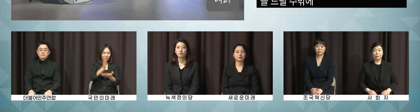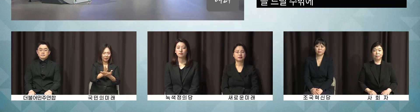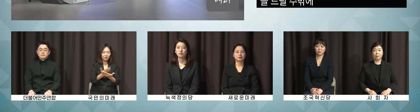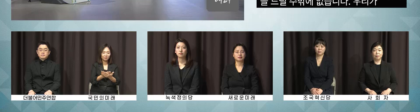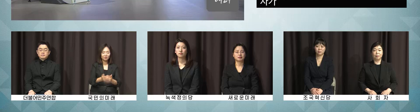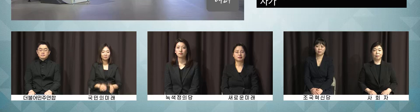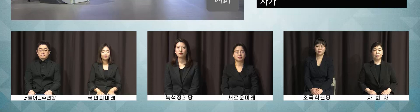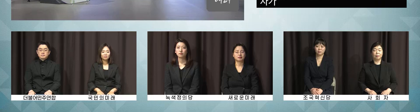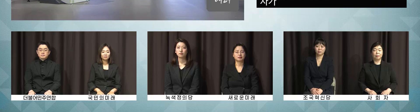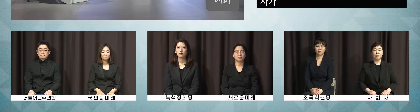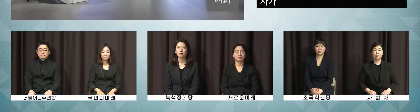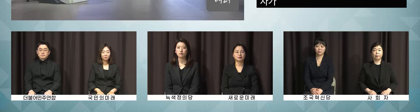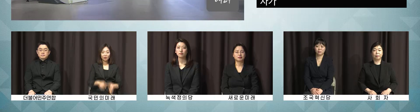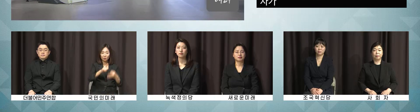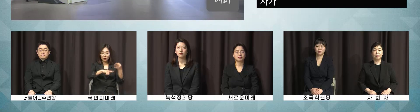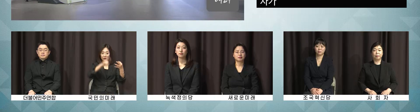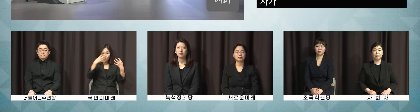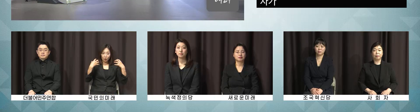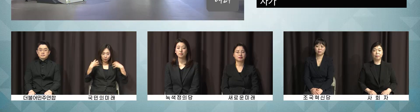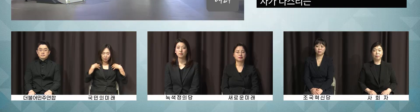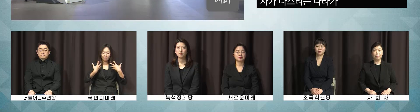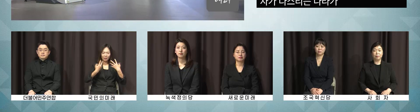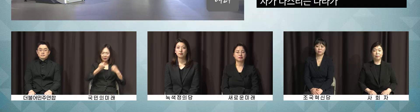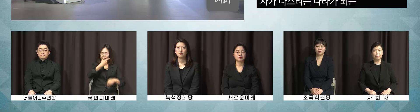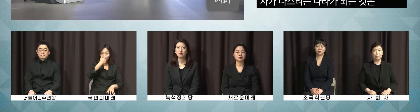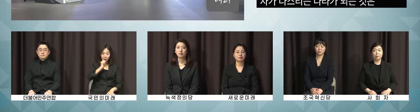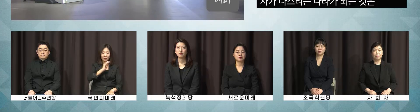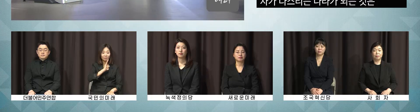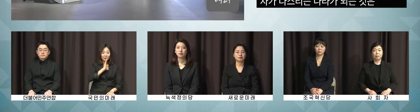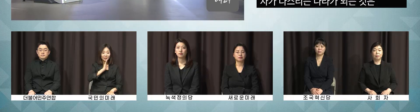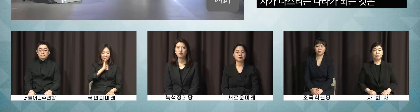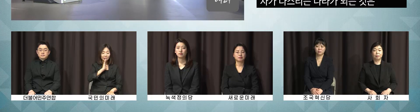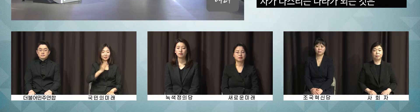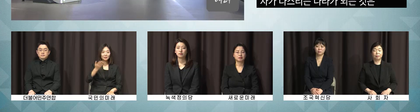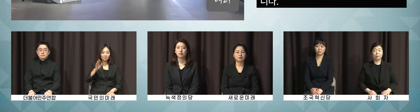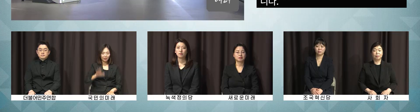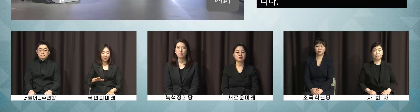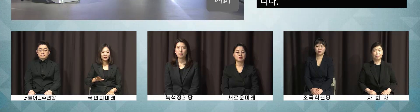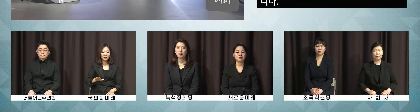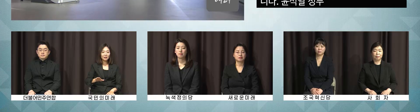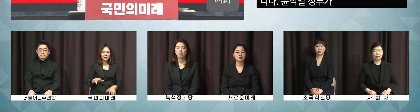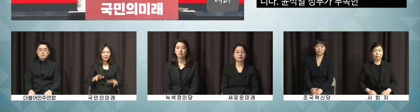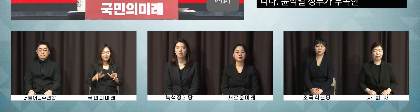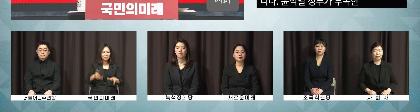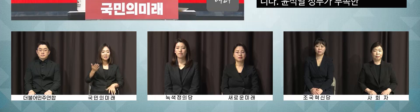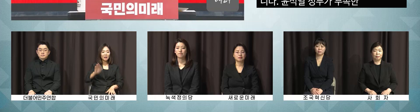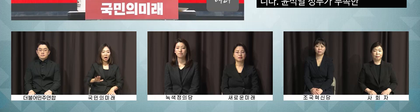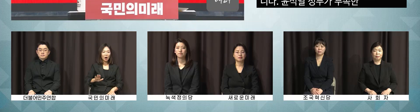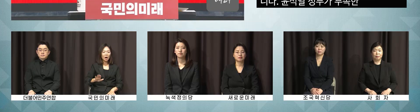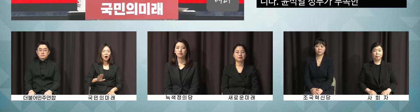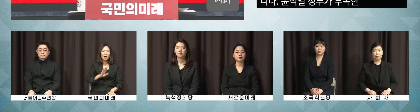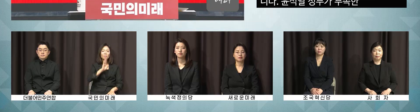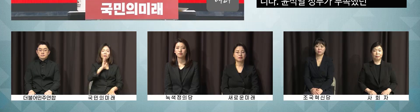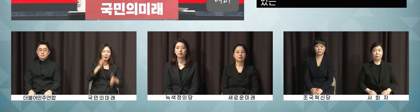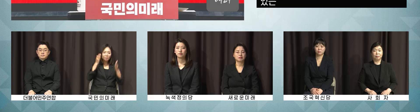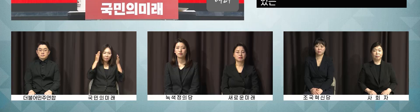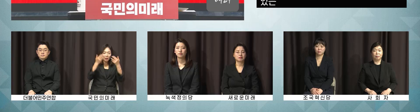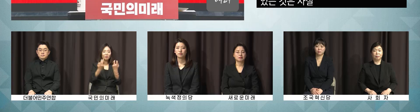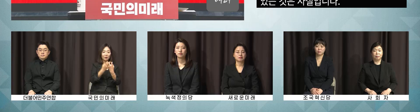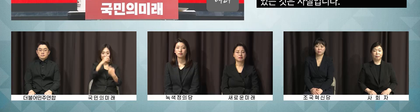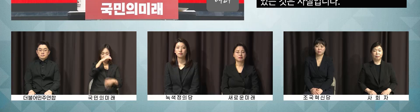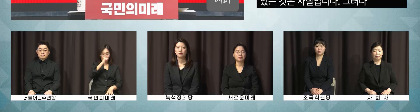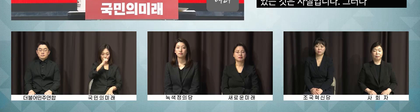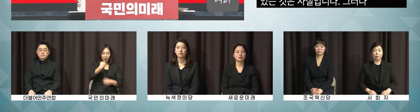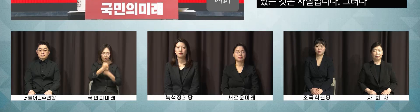것으로 생각합니다. 윤석열 정부 많이 부족했던 부분들이 있는 것도 사실입니다. 그러나 방향은 옳았습니다.